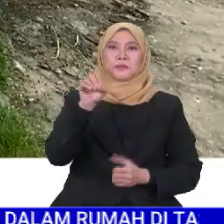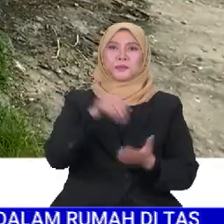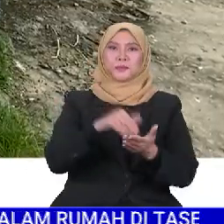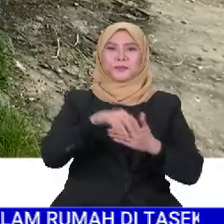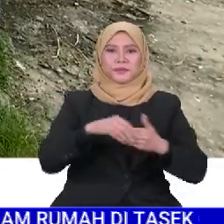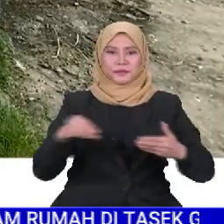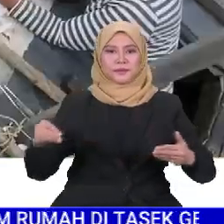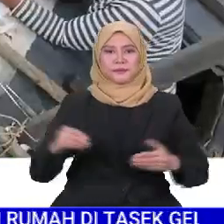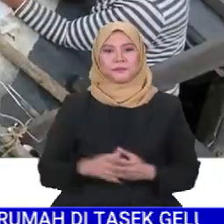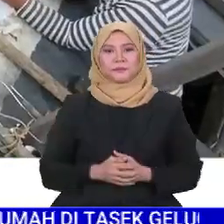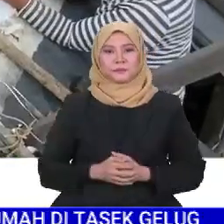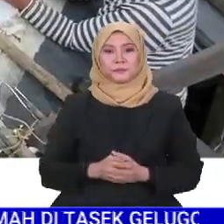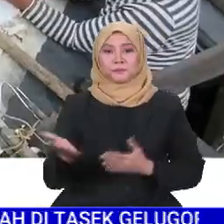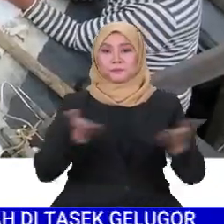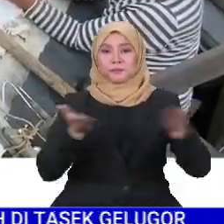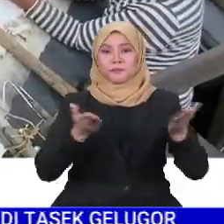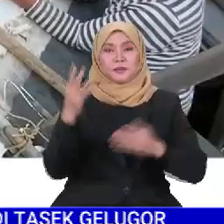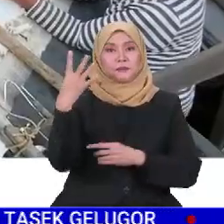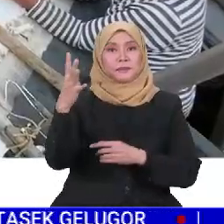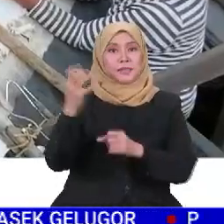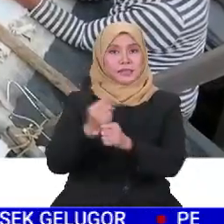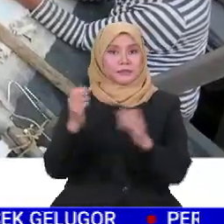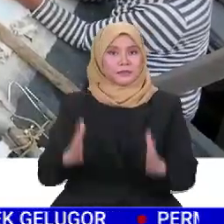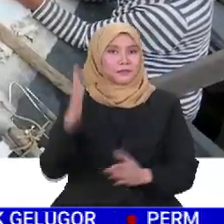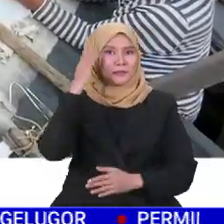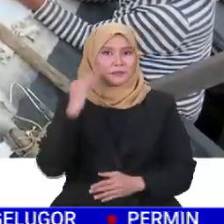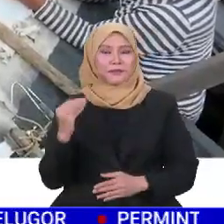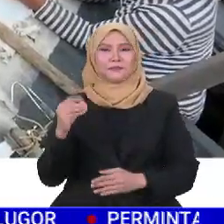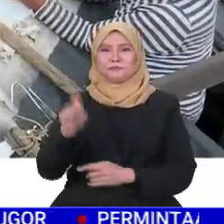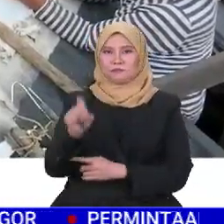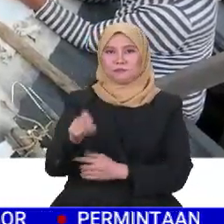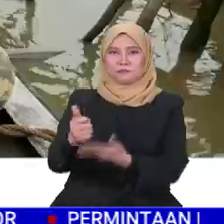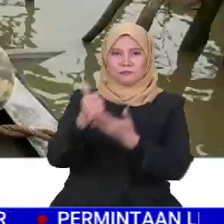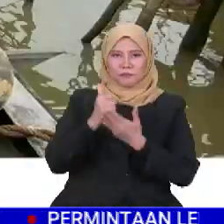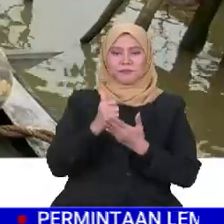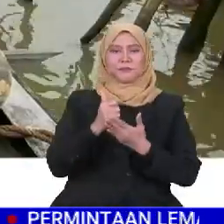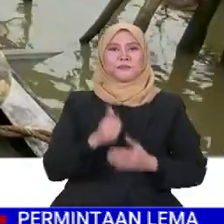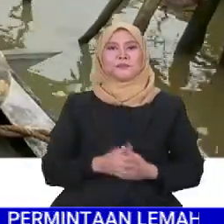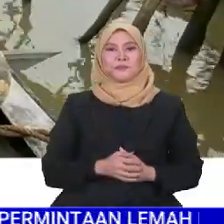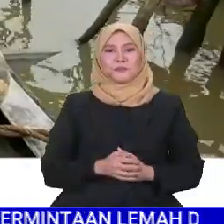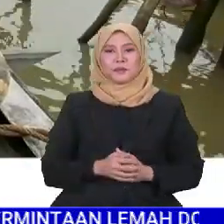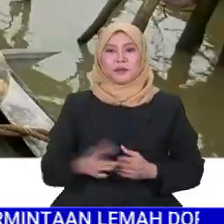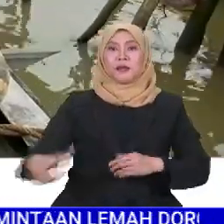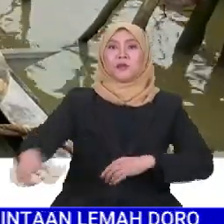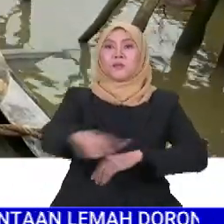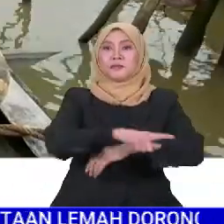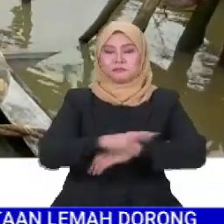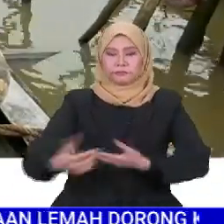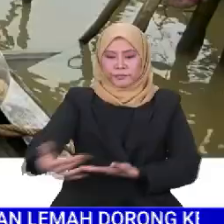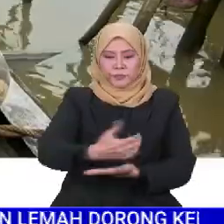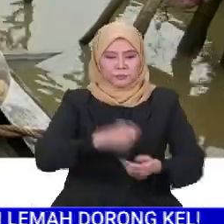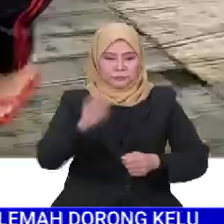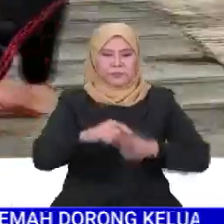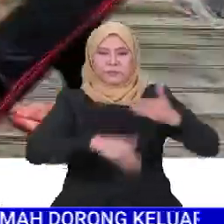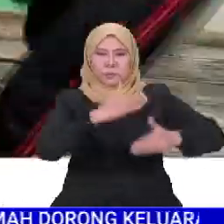RM20,000. Justru, khidmat 14 tenaga pekerja berpengalaman perlu untuk membantunya. Hasil laut diperolehi perlu diproses